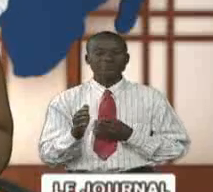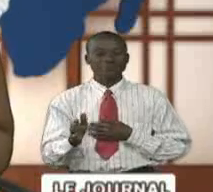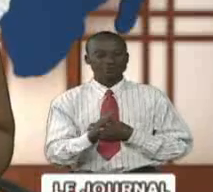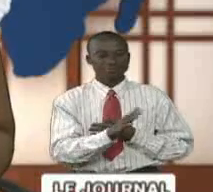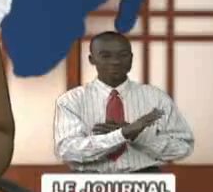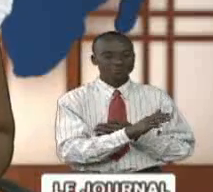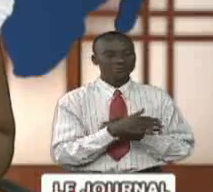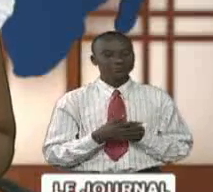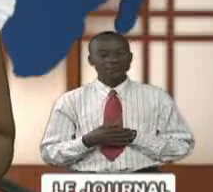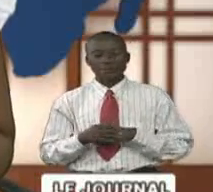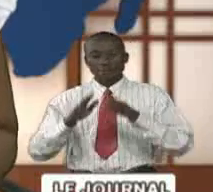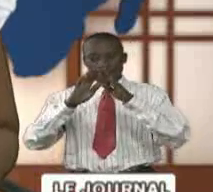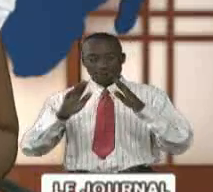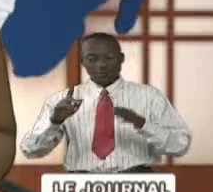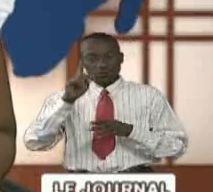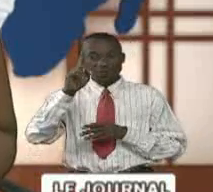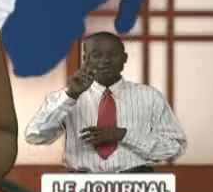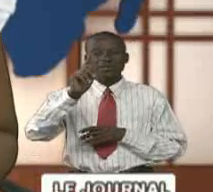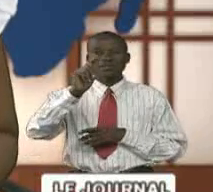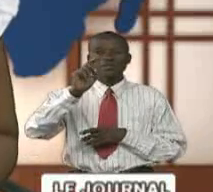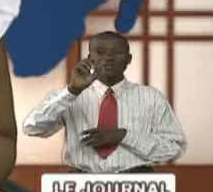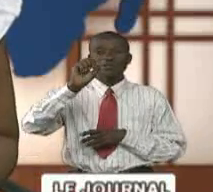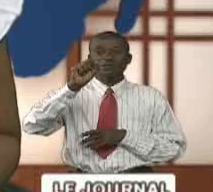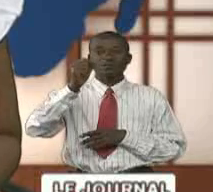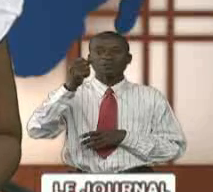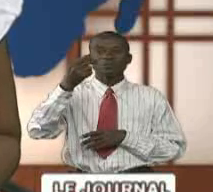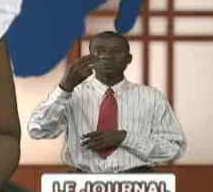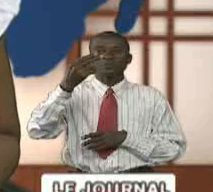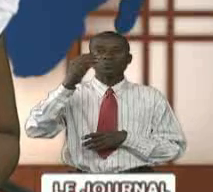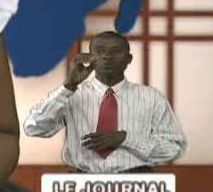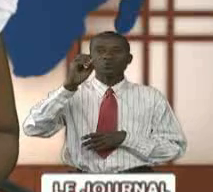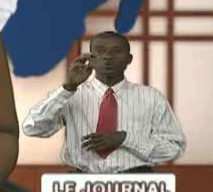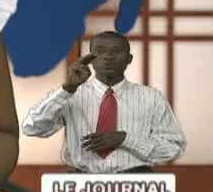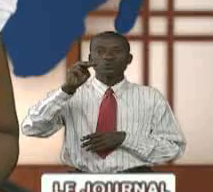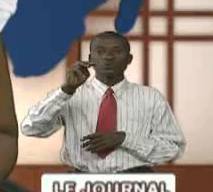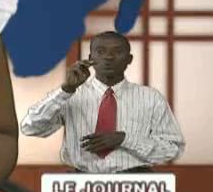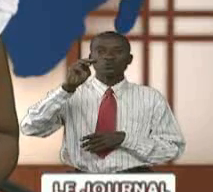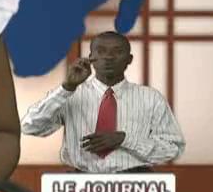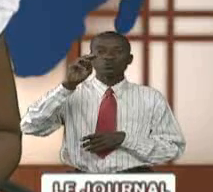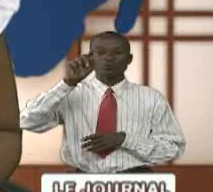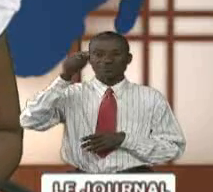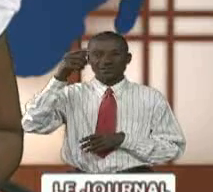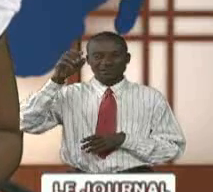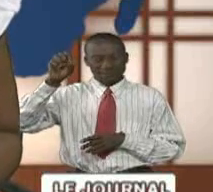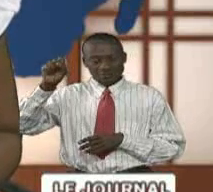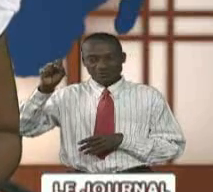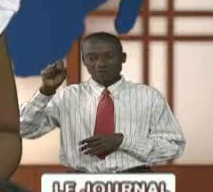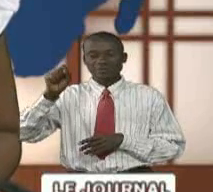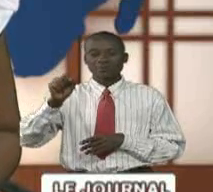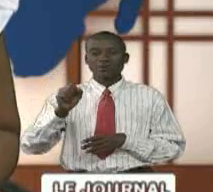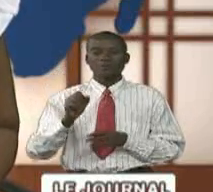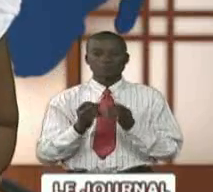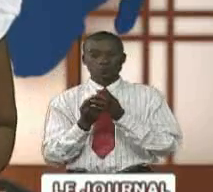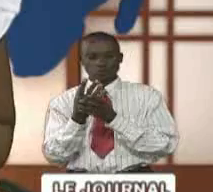La maison Choms Productions vient de décerner des diplômes d'honneur et de mérite à 50